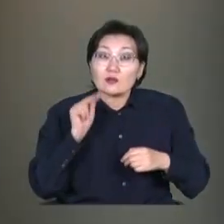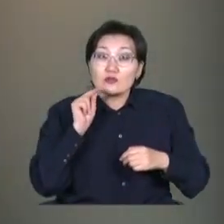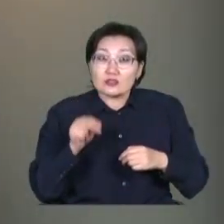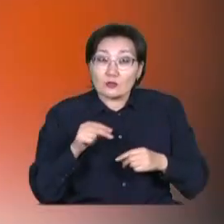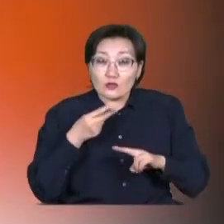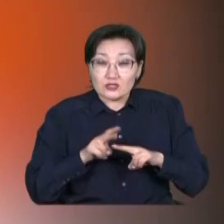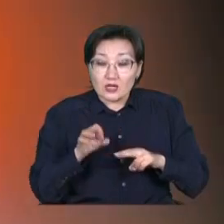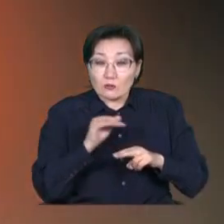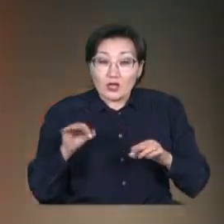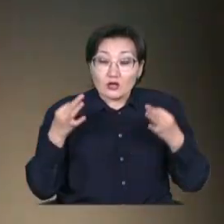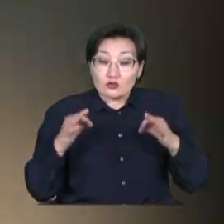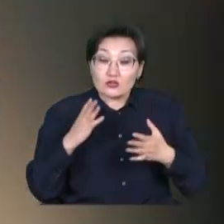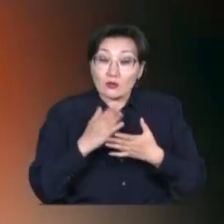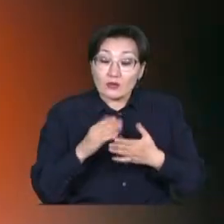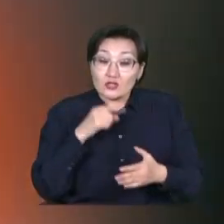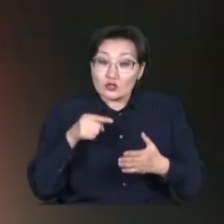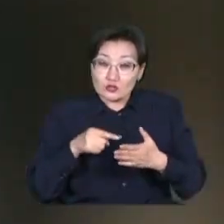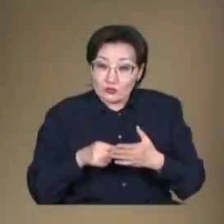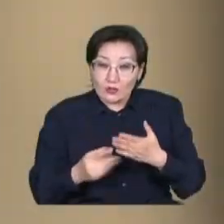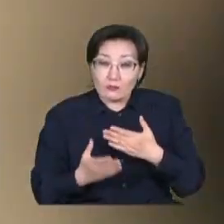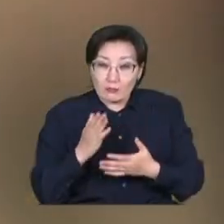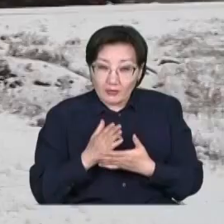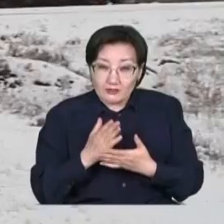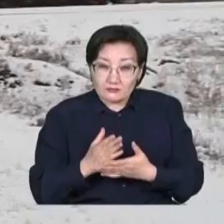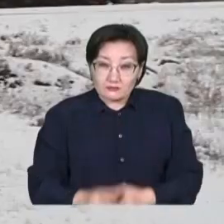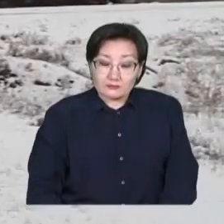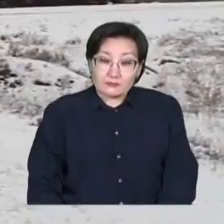айтуға ресми рұқсат бар ма деген сауал көлеңке де қалып тұр.